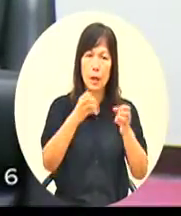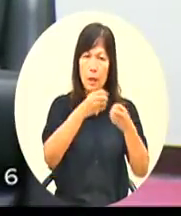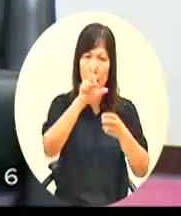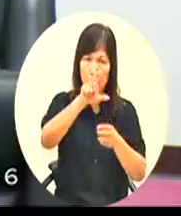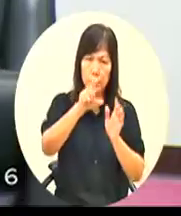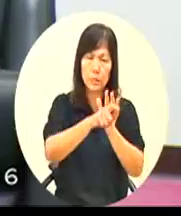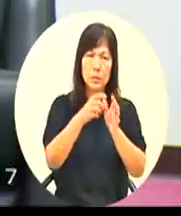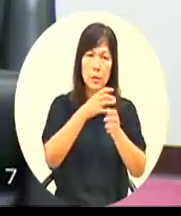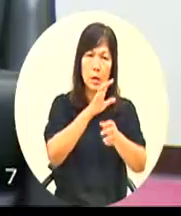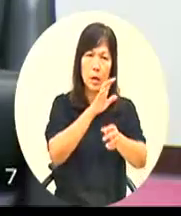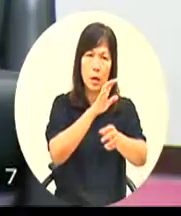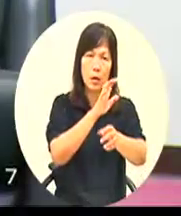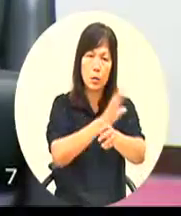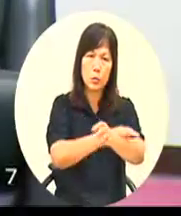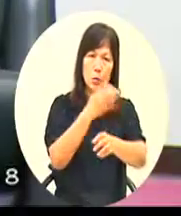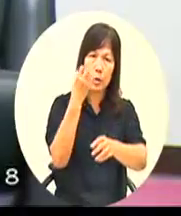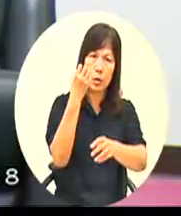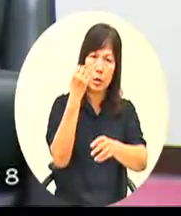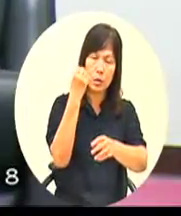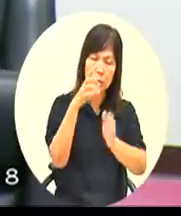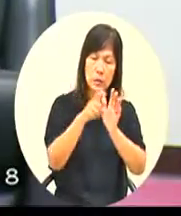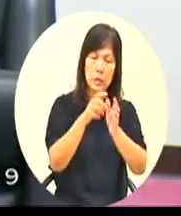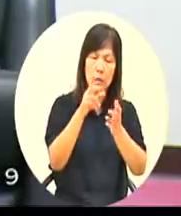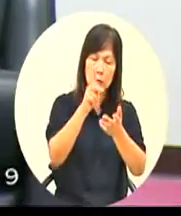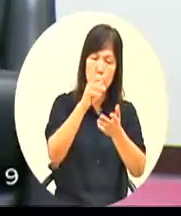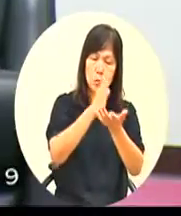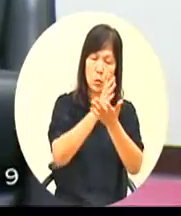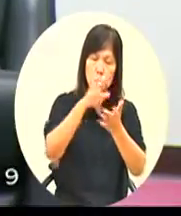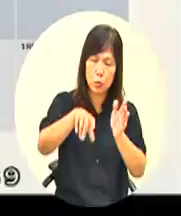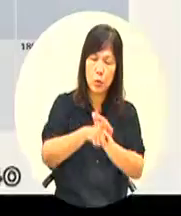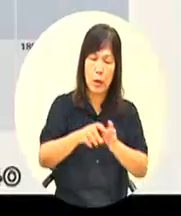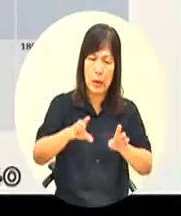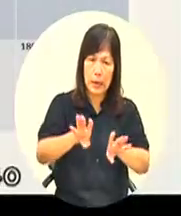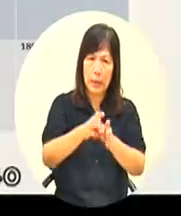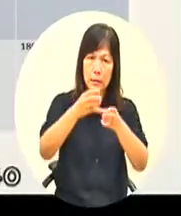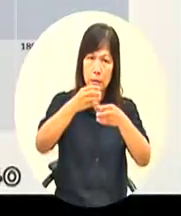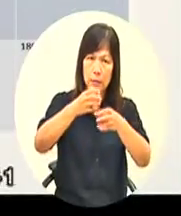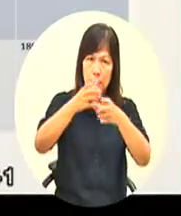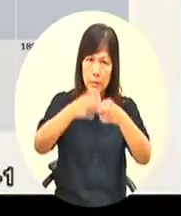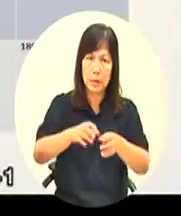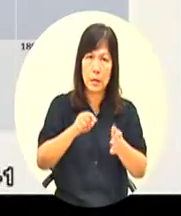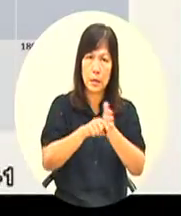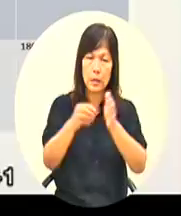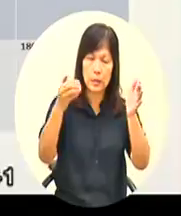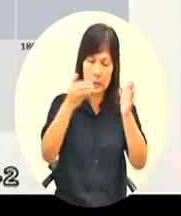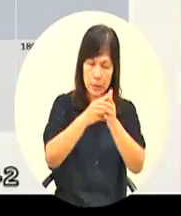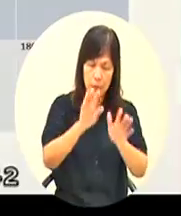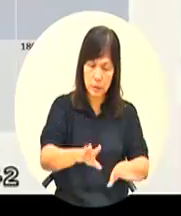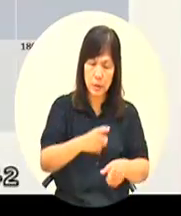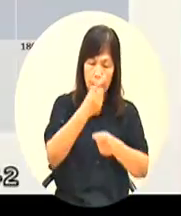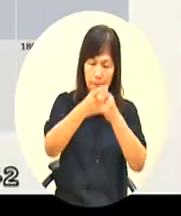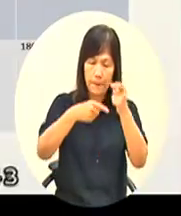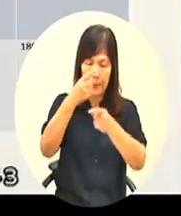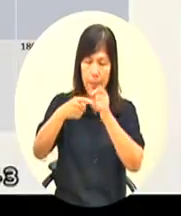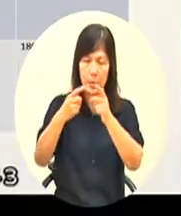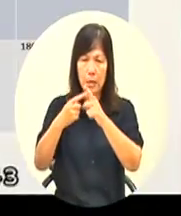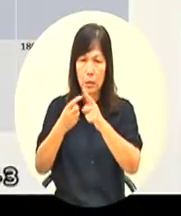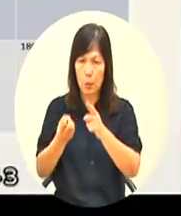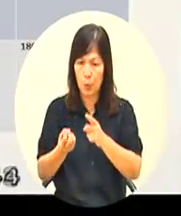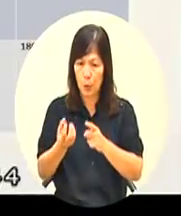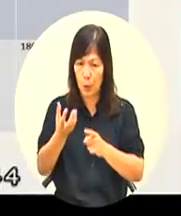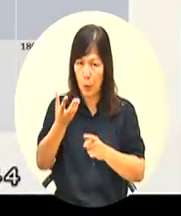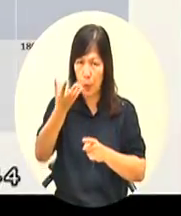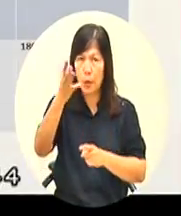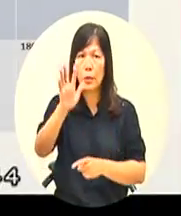我们左新图书馆。那左新图书馆从开馆到现在，可以说是一年一年的这个使用人数啊一直在